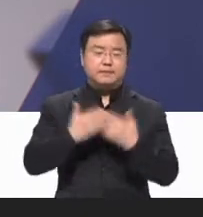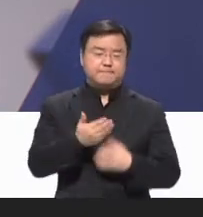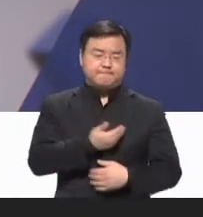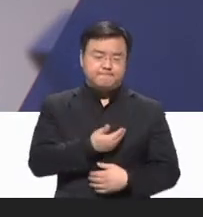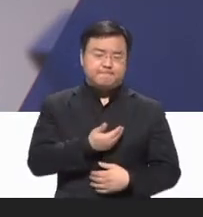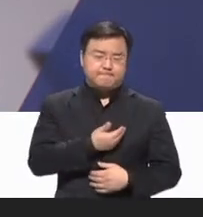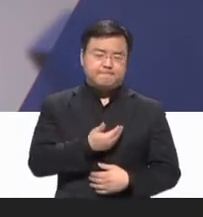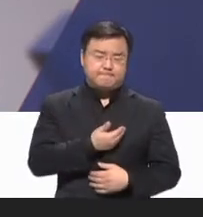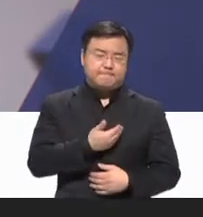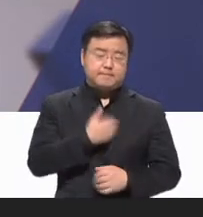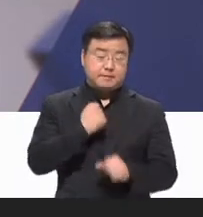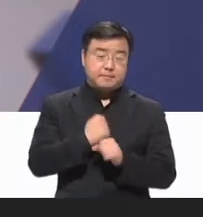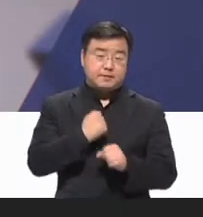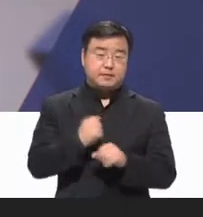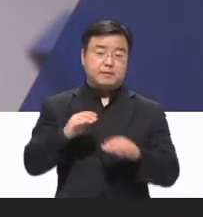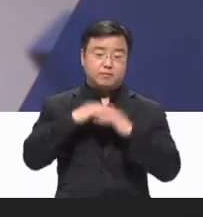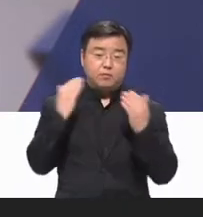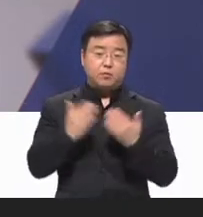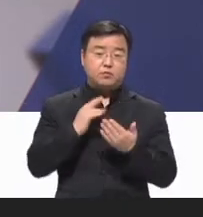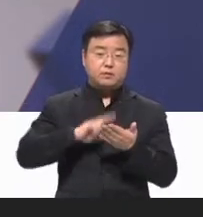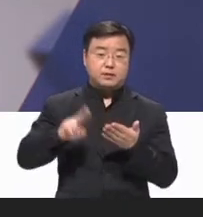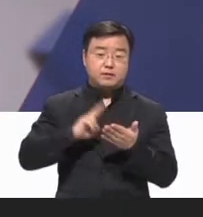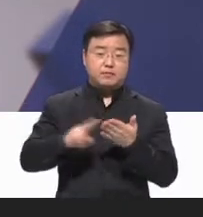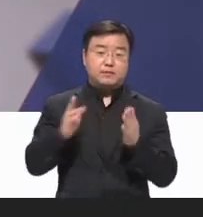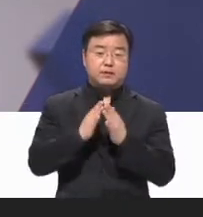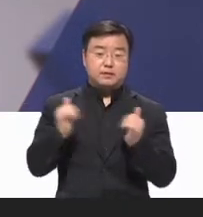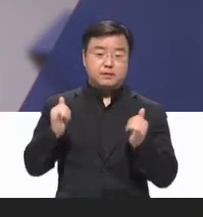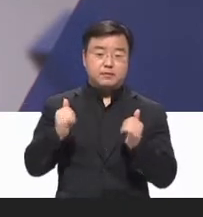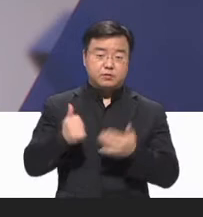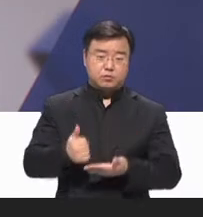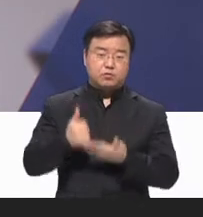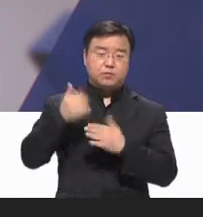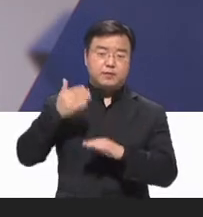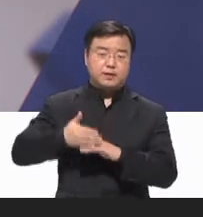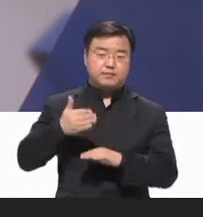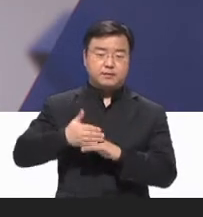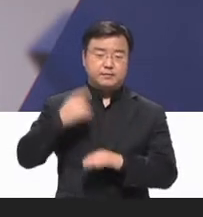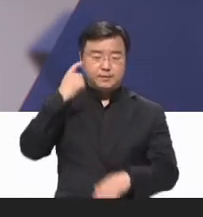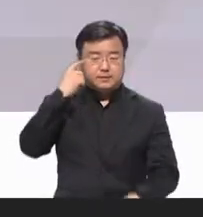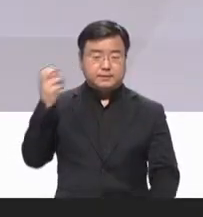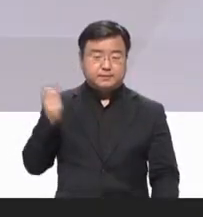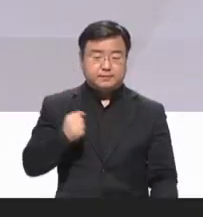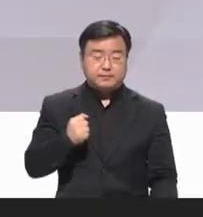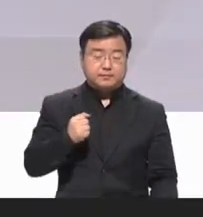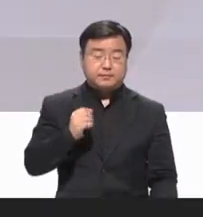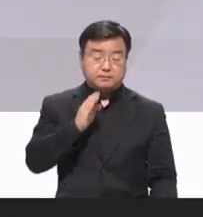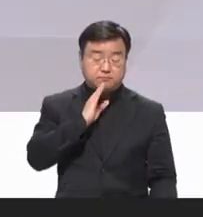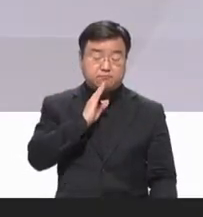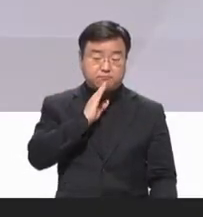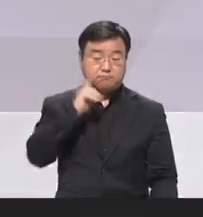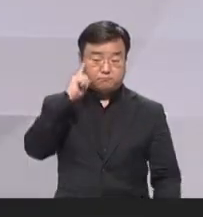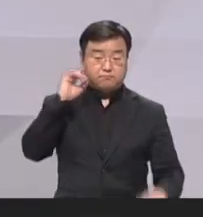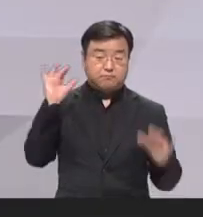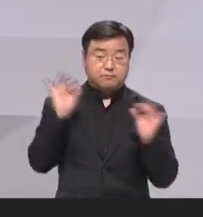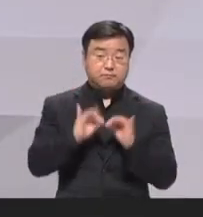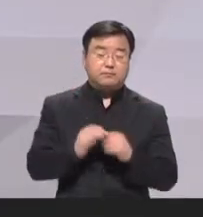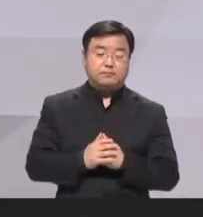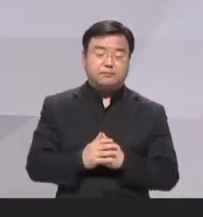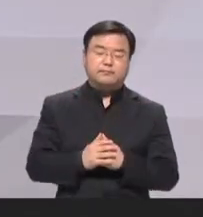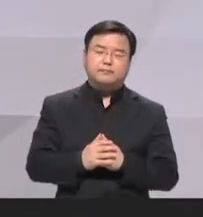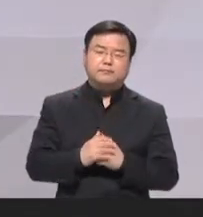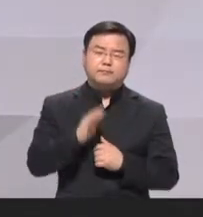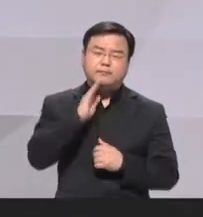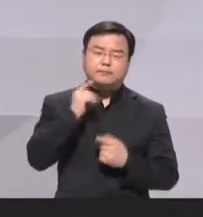만들어주고 있는 모든 작가분들이 좀 존경스럽고 감사 하다는 생각도 좀 들어요 근데 뭐 정말 와닿는 얘기인 것 같은데요 자